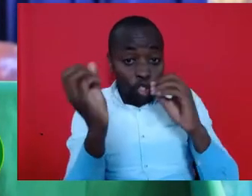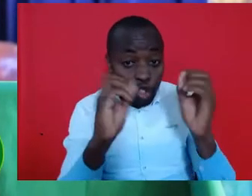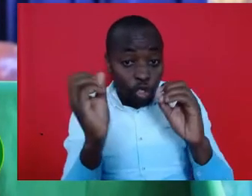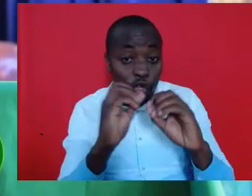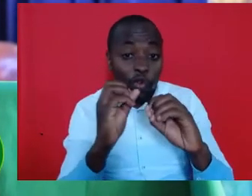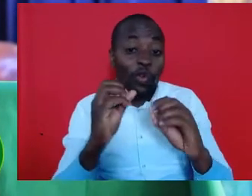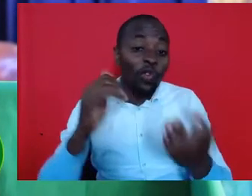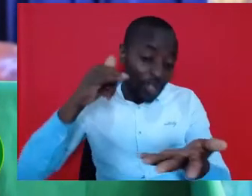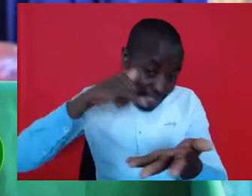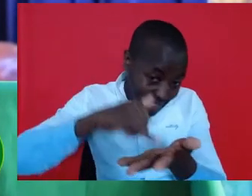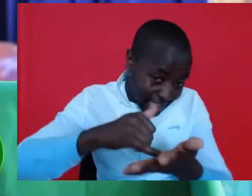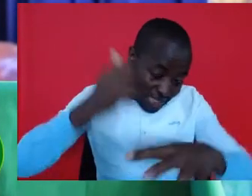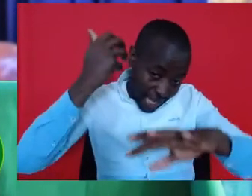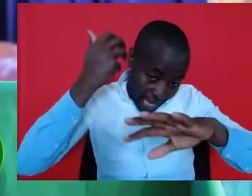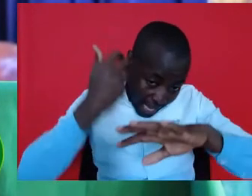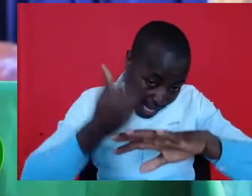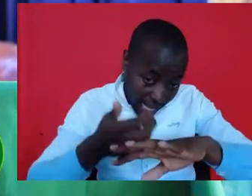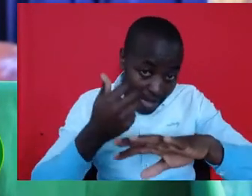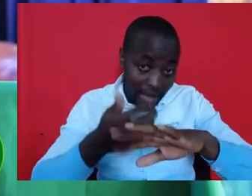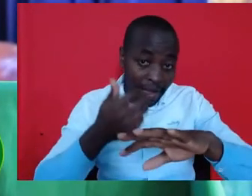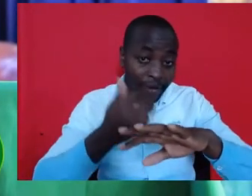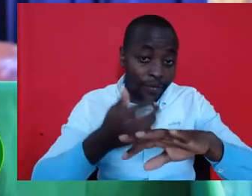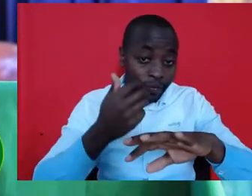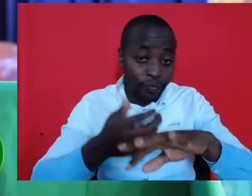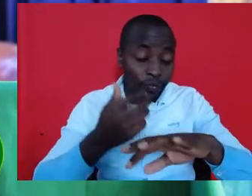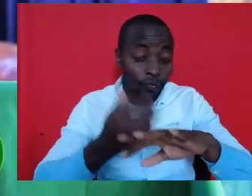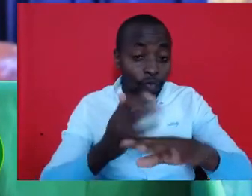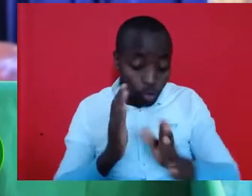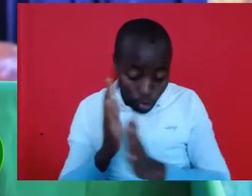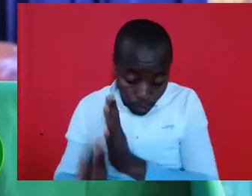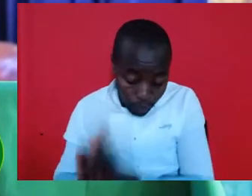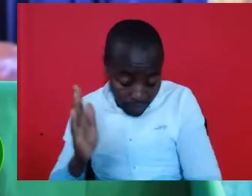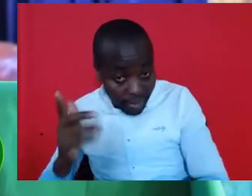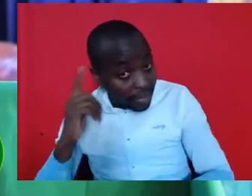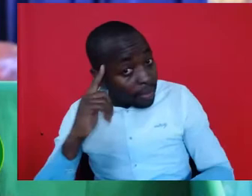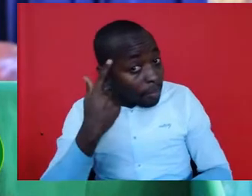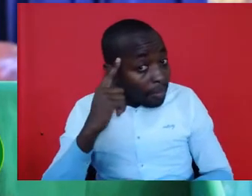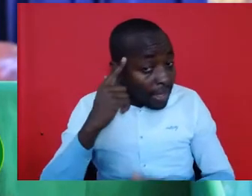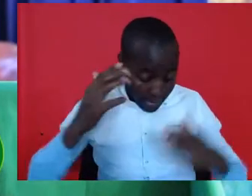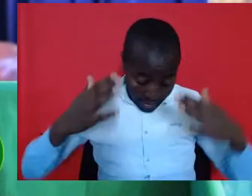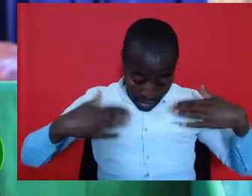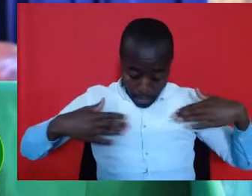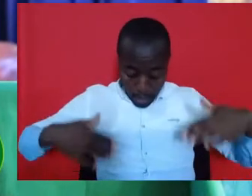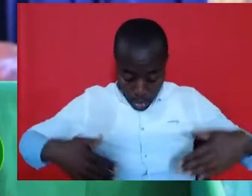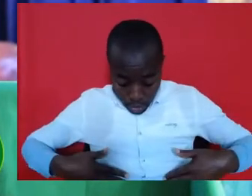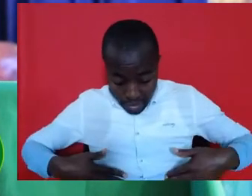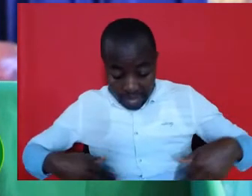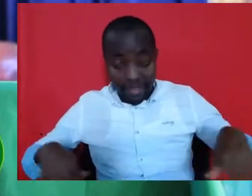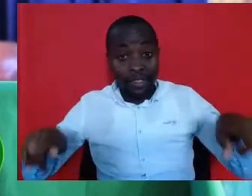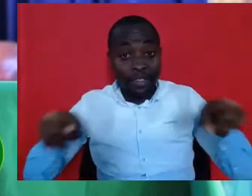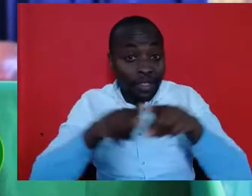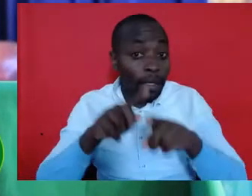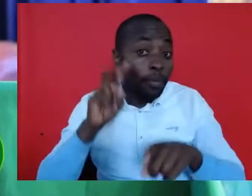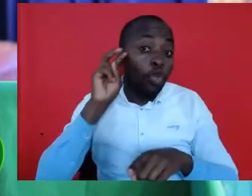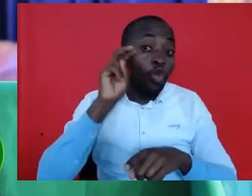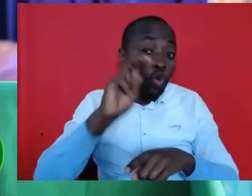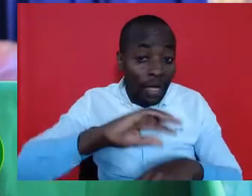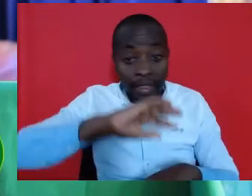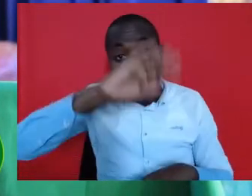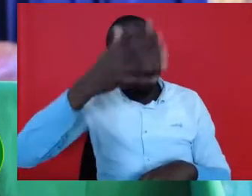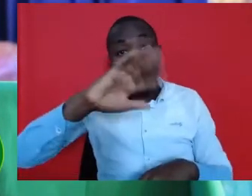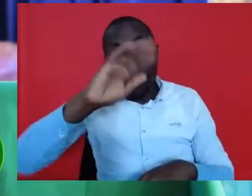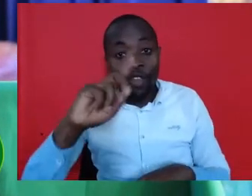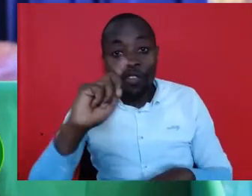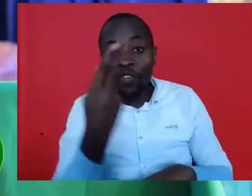kazi. Ni kujidorea katika mawazo, katika mwili. Na ukikaangalia kale kamlima, mara ya